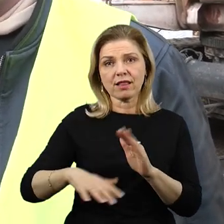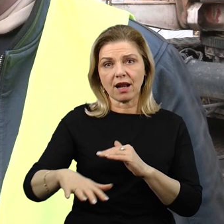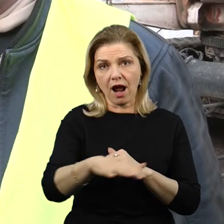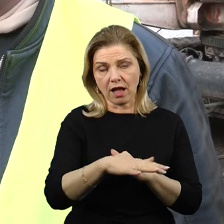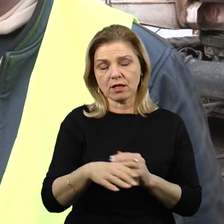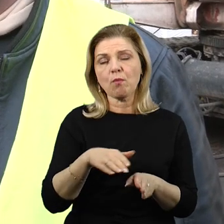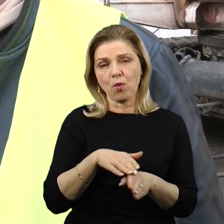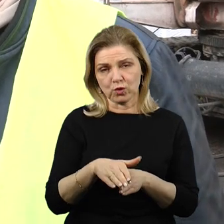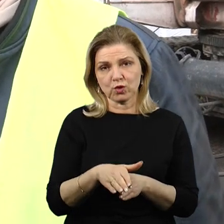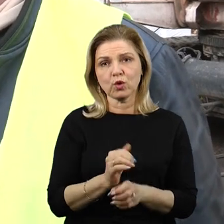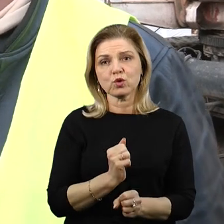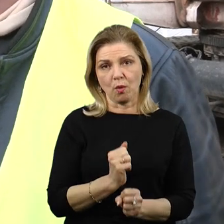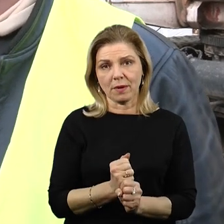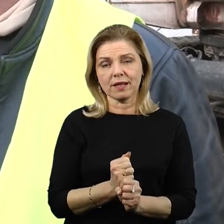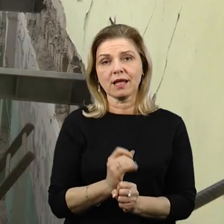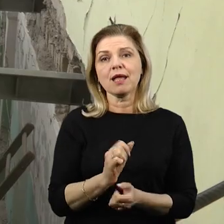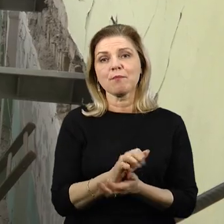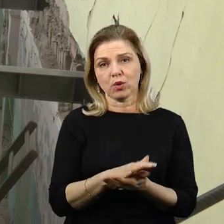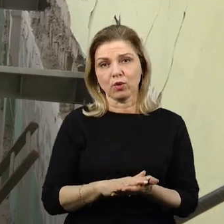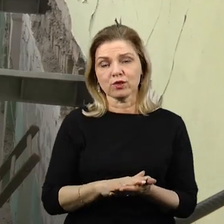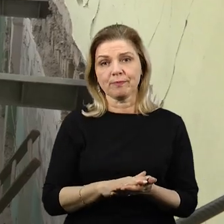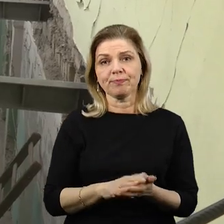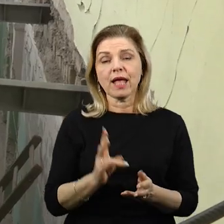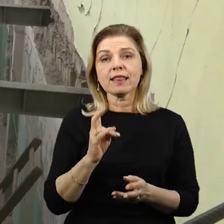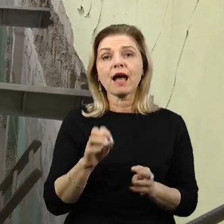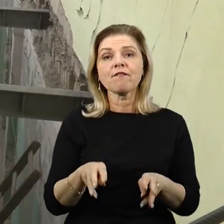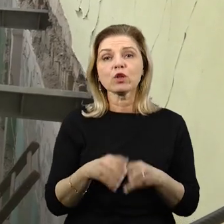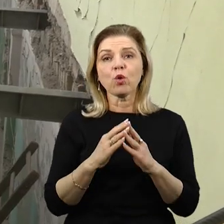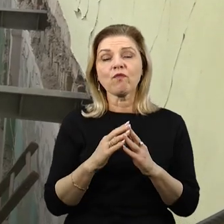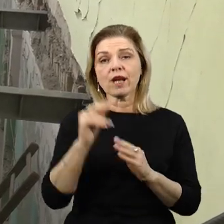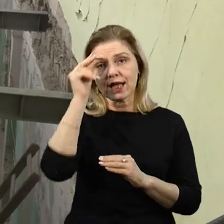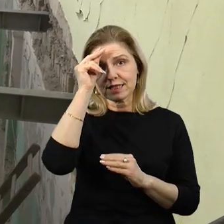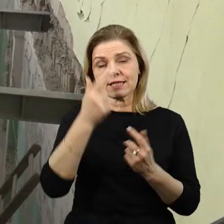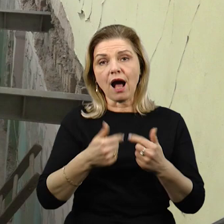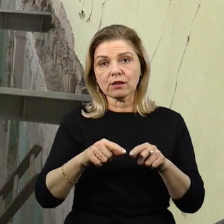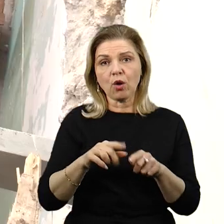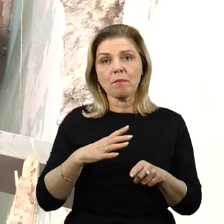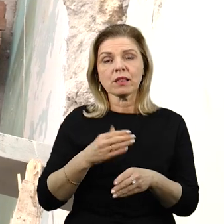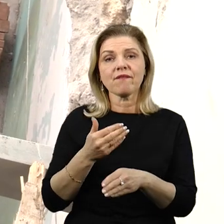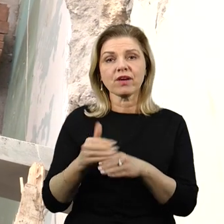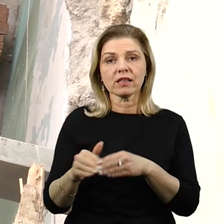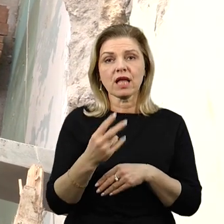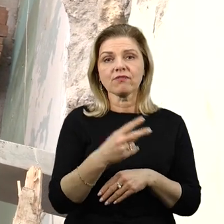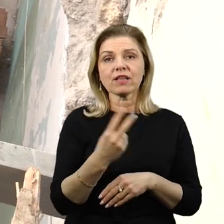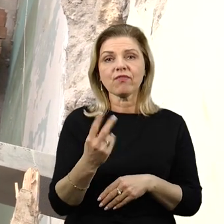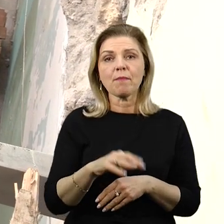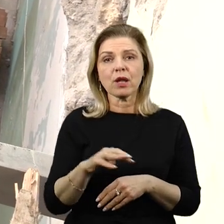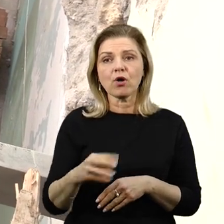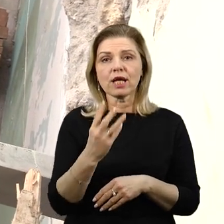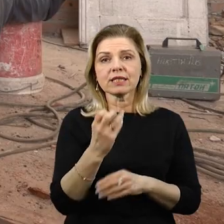зробили Ну і продовжуємо на відновлення закладу з обласного бюджету було виділено 22